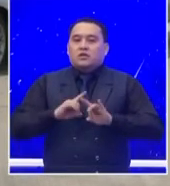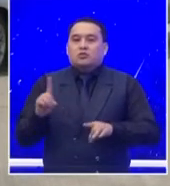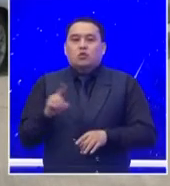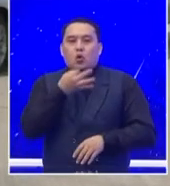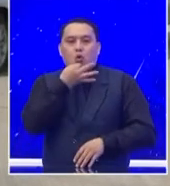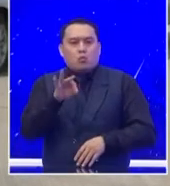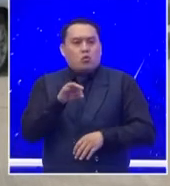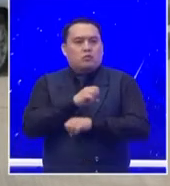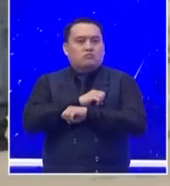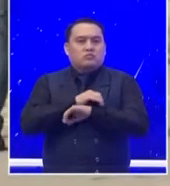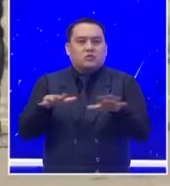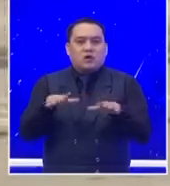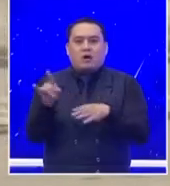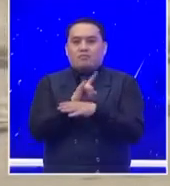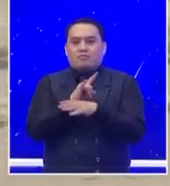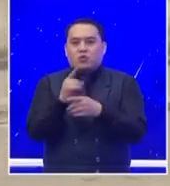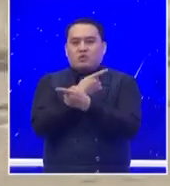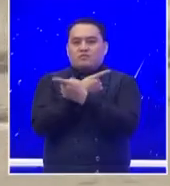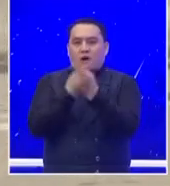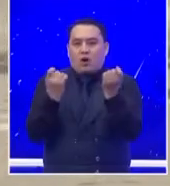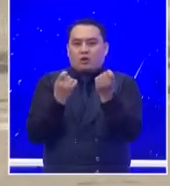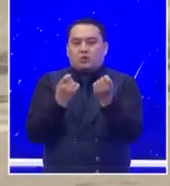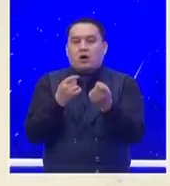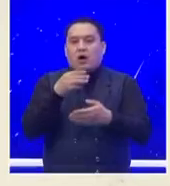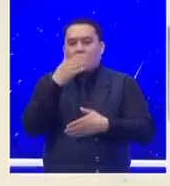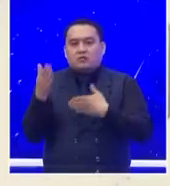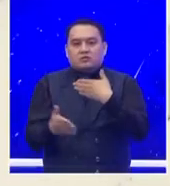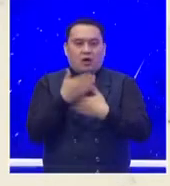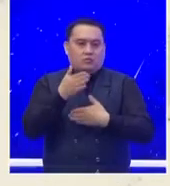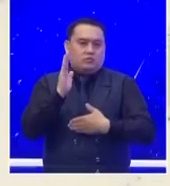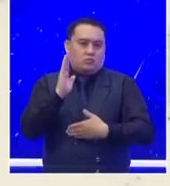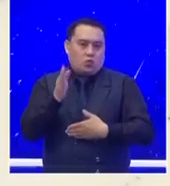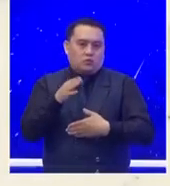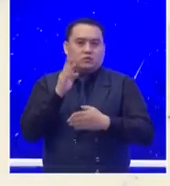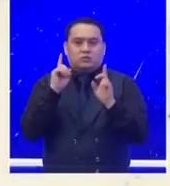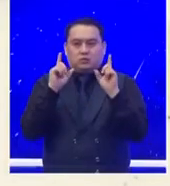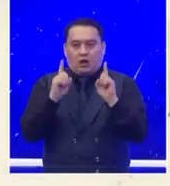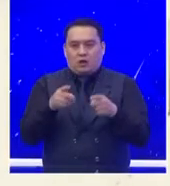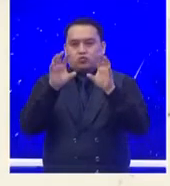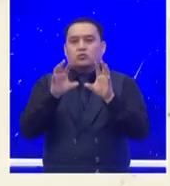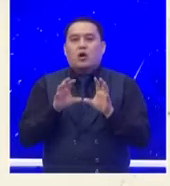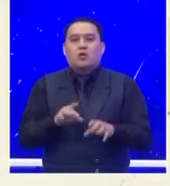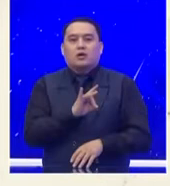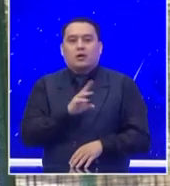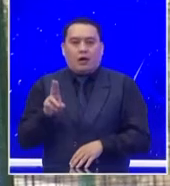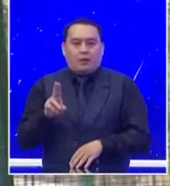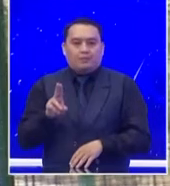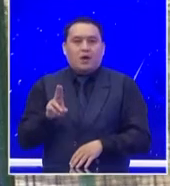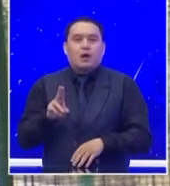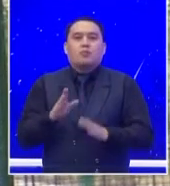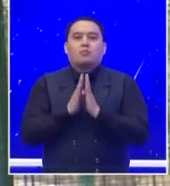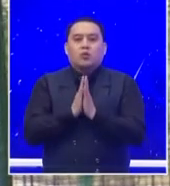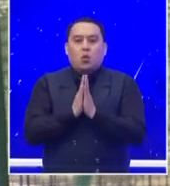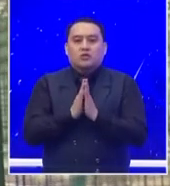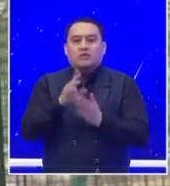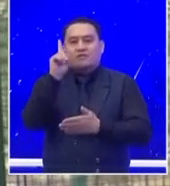любое распространение заведомо ложной информации несет за собой ответственность, согласно действующему законодательству страны. Просим